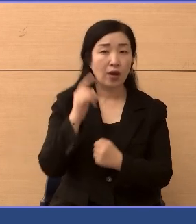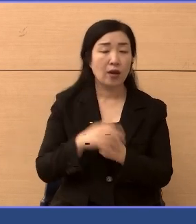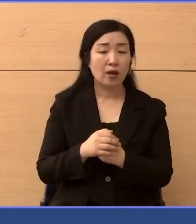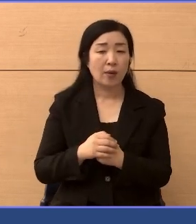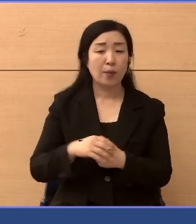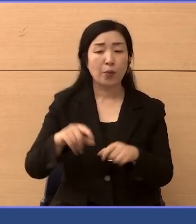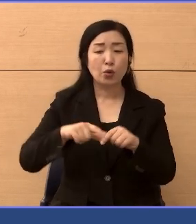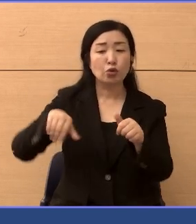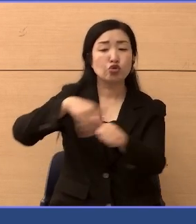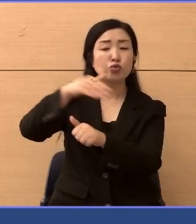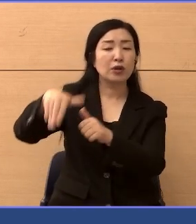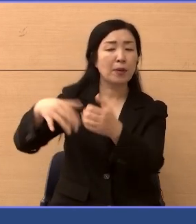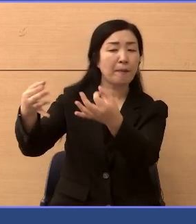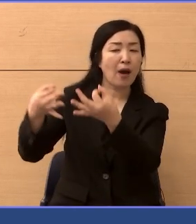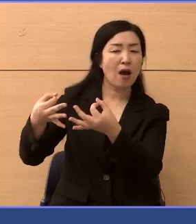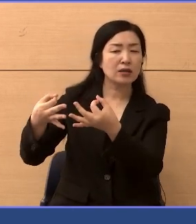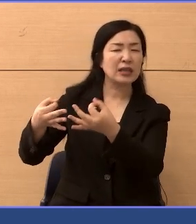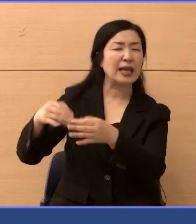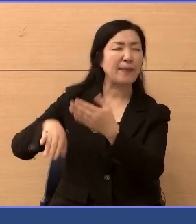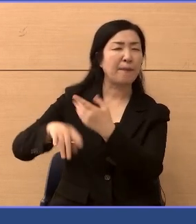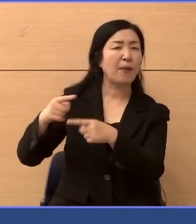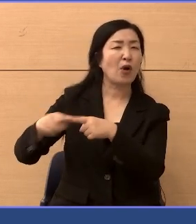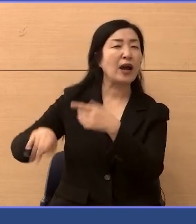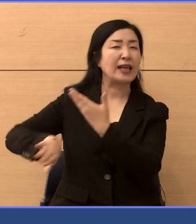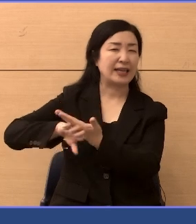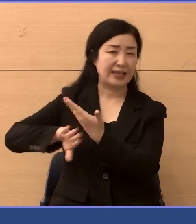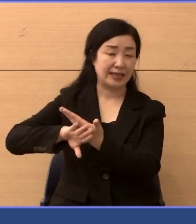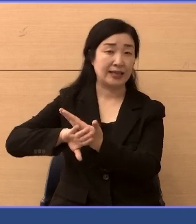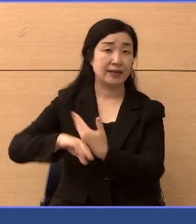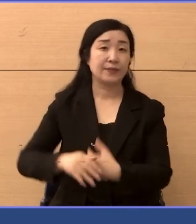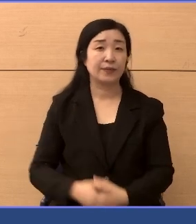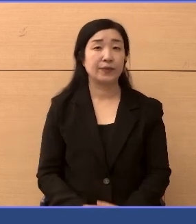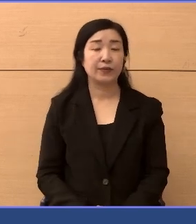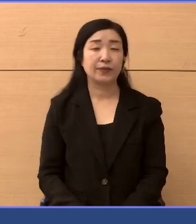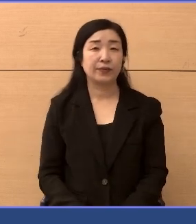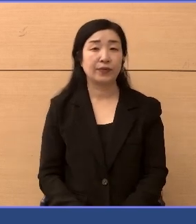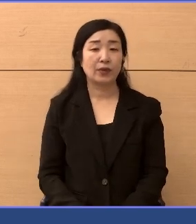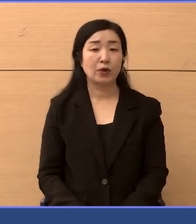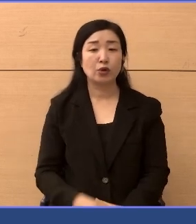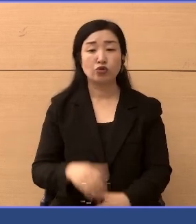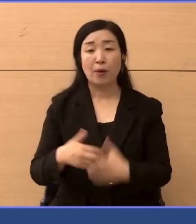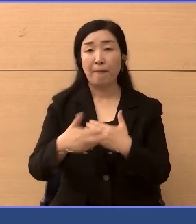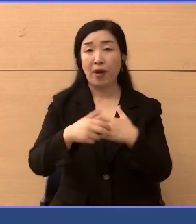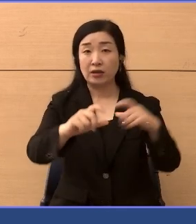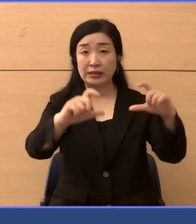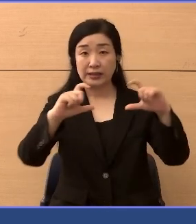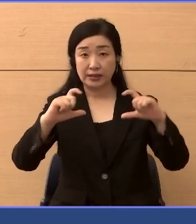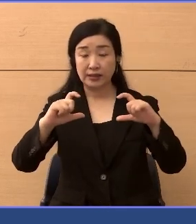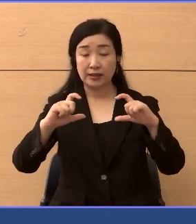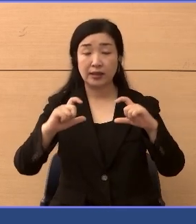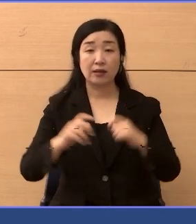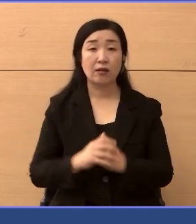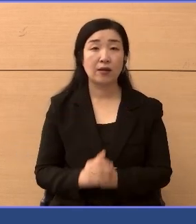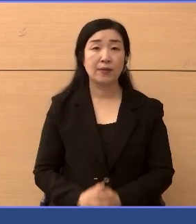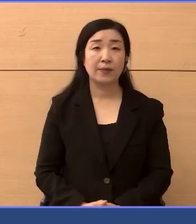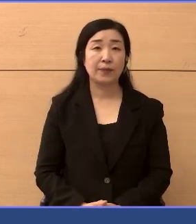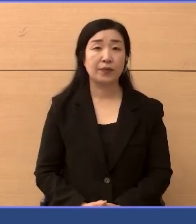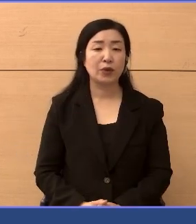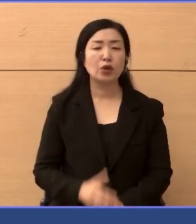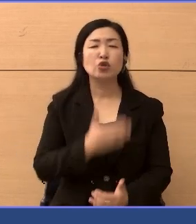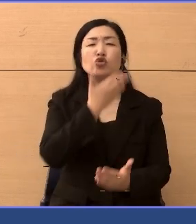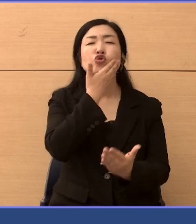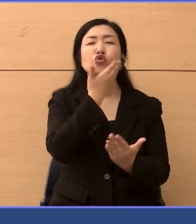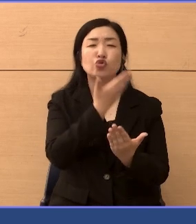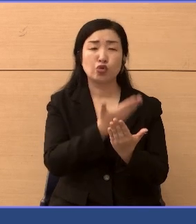주변의 일반인들이 보기에는 diagnosis, 다르게 볼 수 although on the 있습니다. one hand 그리고 this 뿐만 may be 아니라 일단 a 진단이라는 relief, 것이 it's 굉장히 usually